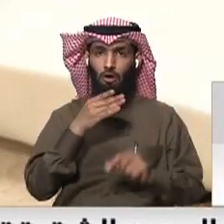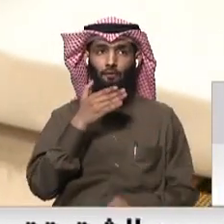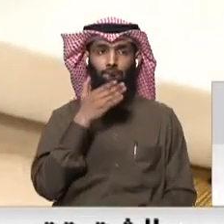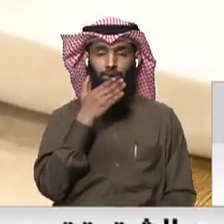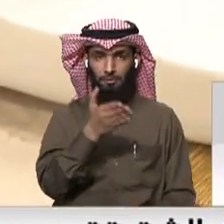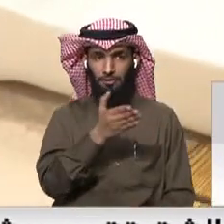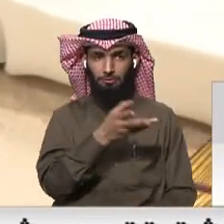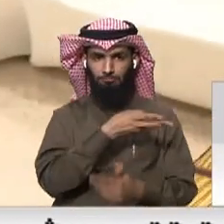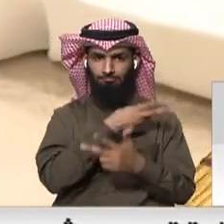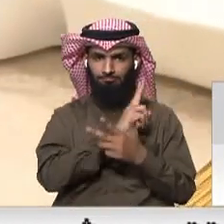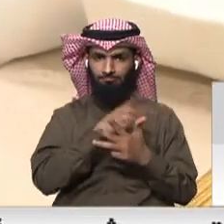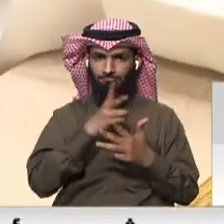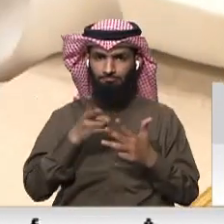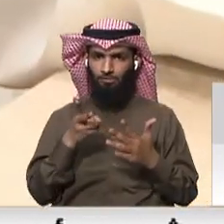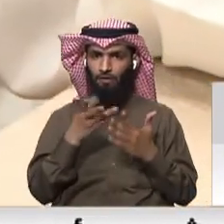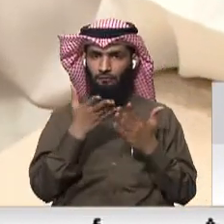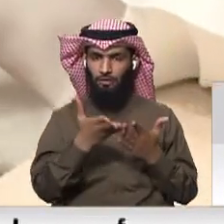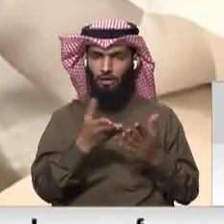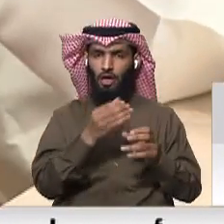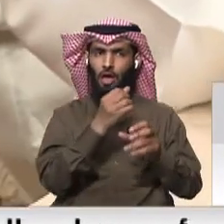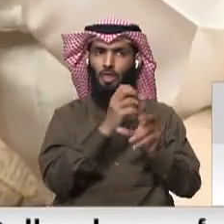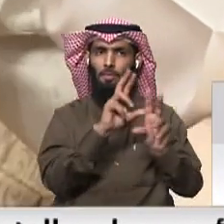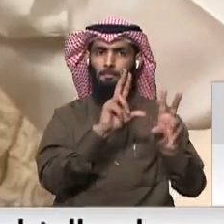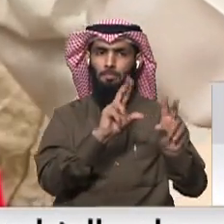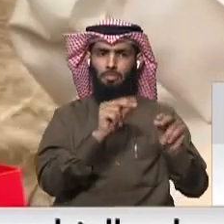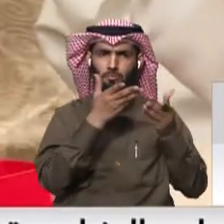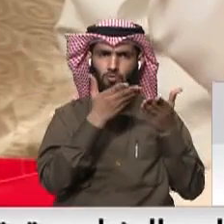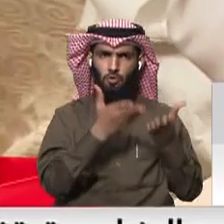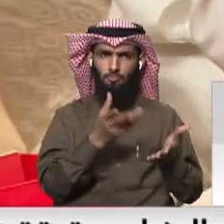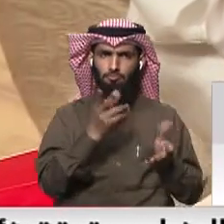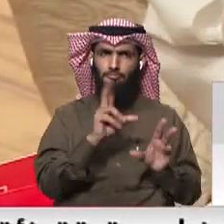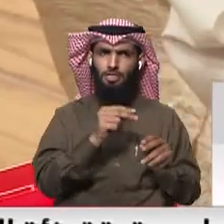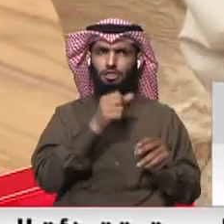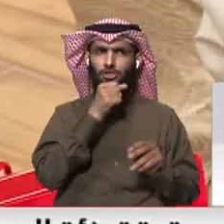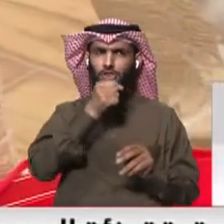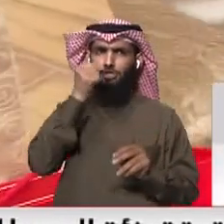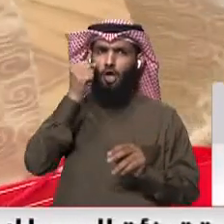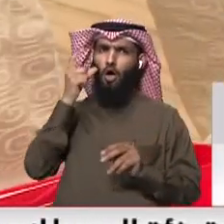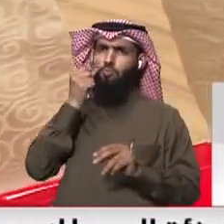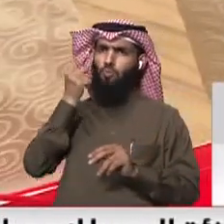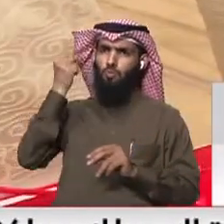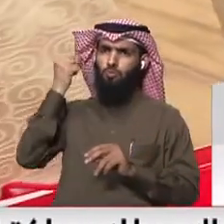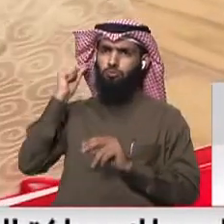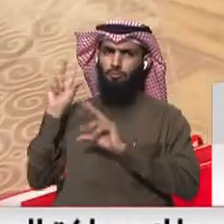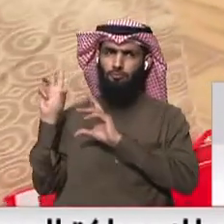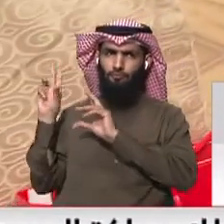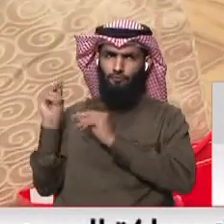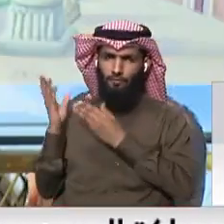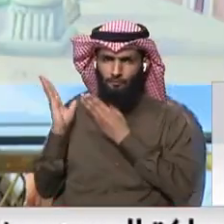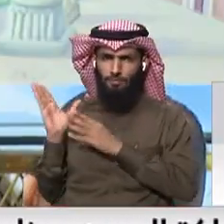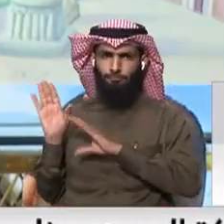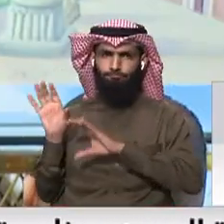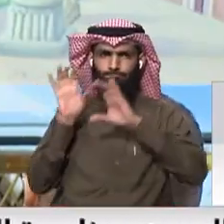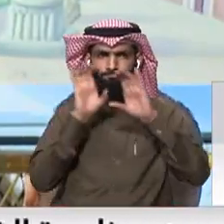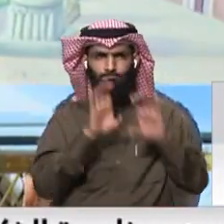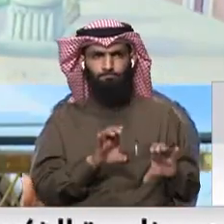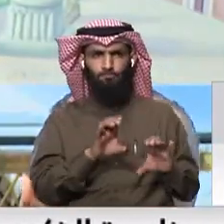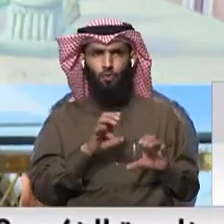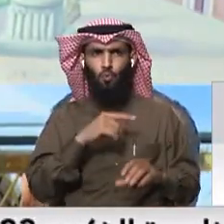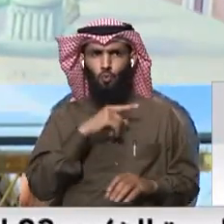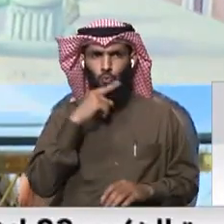كثيرة تعبر عن تراث الآباء والأجداد، مؤكدا أن وزارة الإعلام والمجلس الوطني للثقافة والفنون